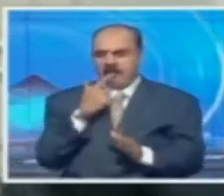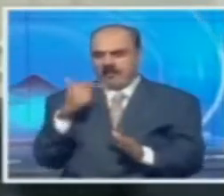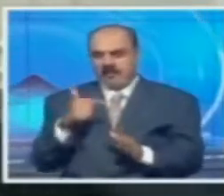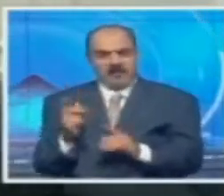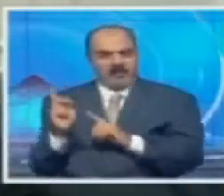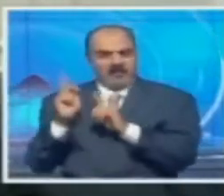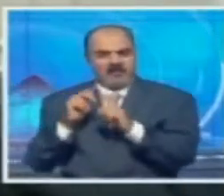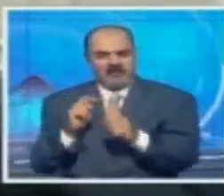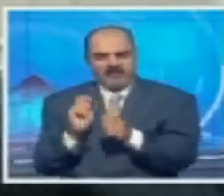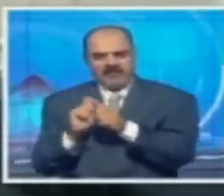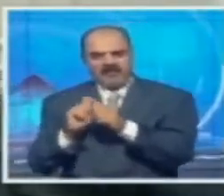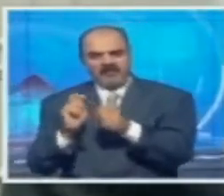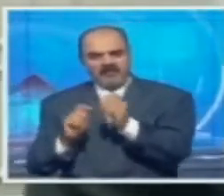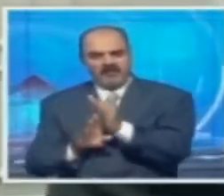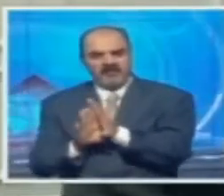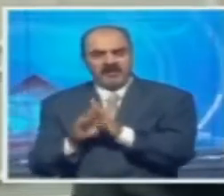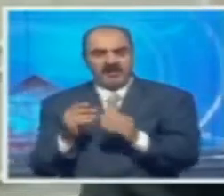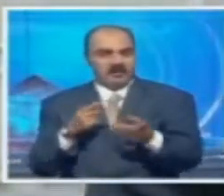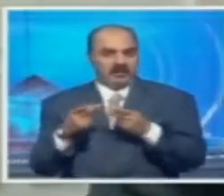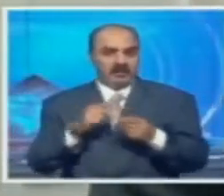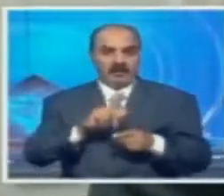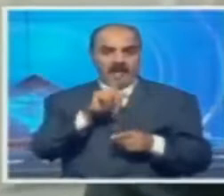بعد الإصلاحات وبدعوة من